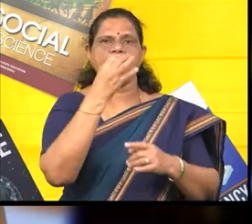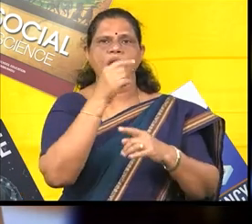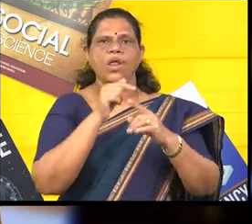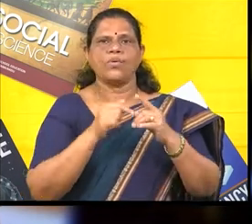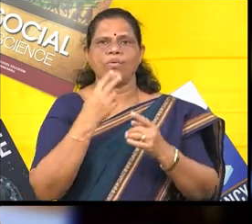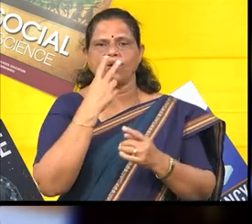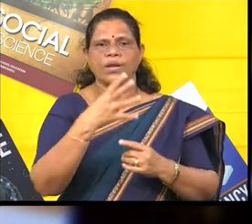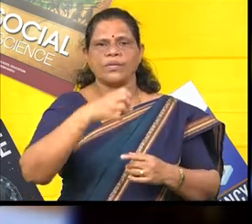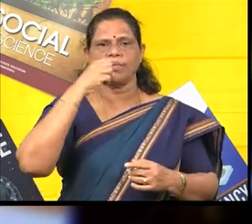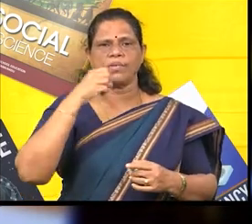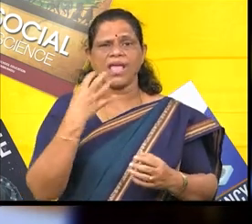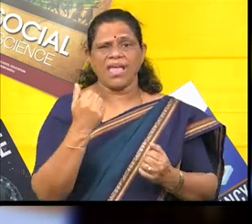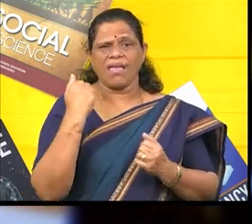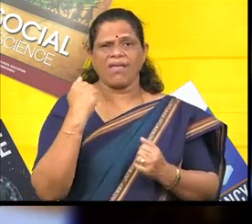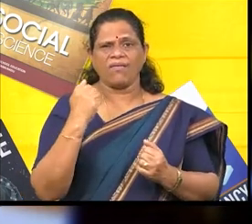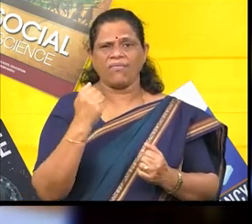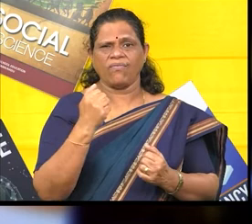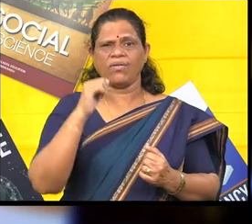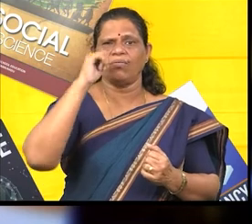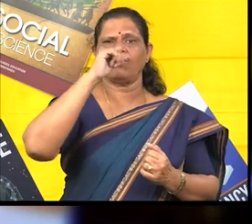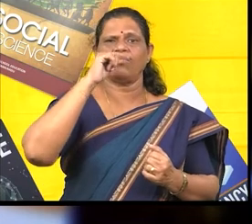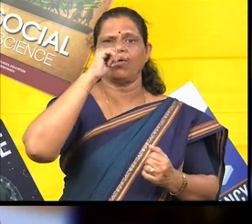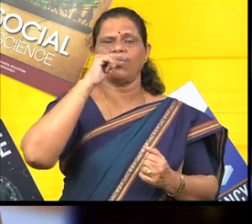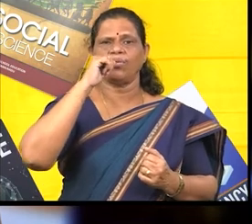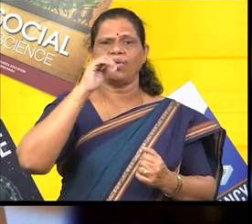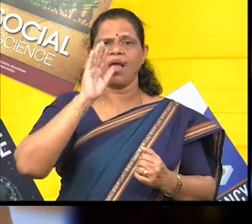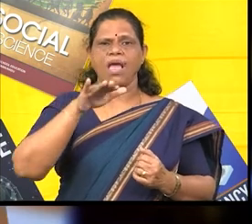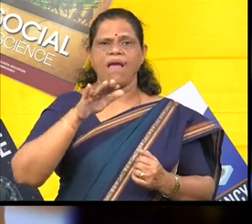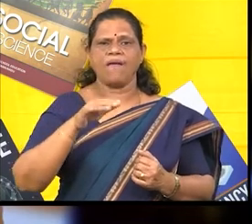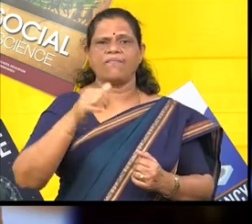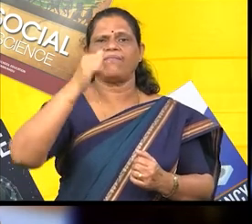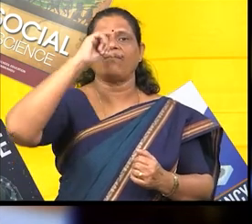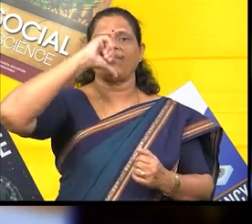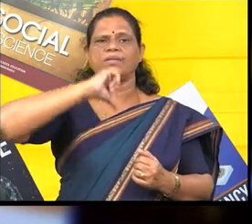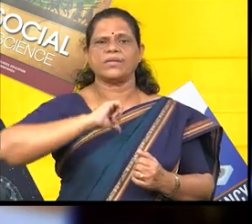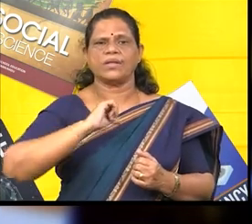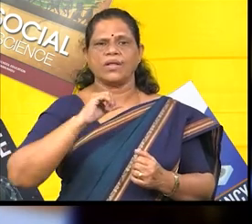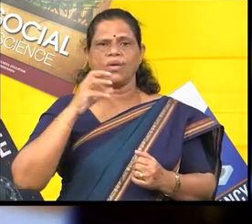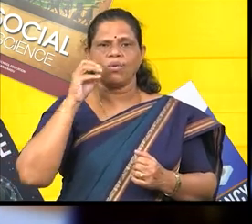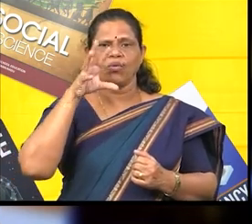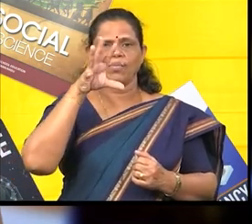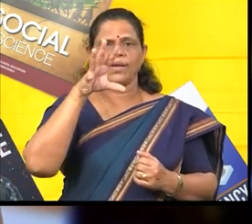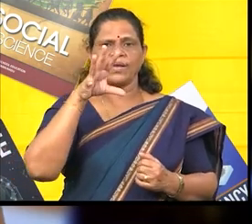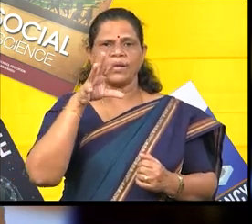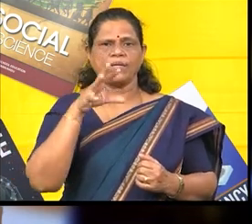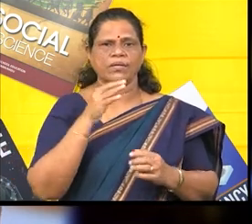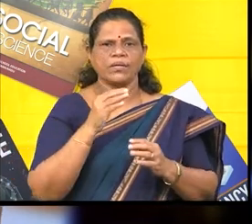கண்டறியலாம். அதே போல் அவர் எவ்வளோ மது அருந்துகிறாருங்கிறத கூட நம்ம என்ன பண்ணலாம், ஒரு ஒளிப்பட கருவியை வைத்து